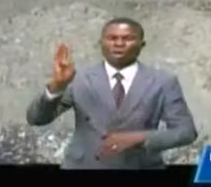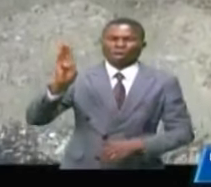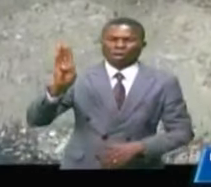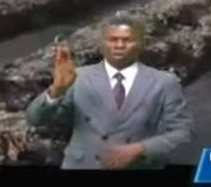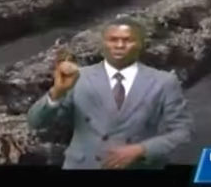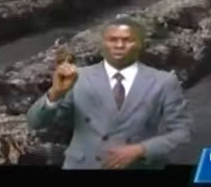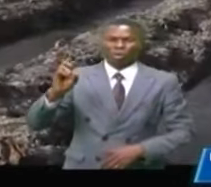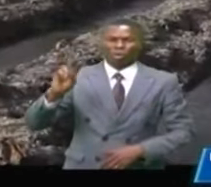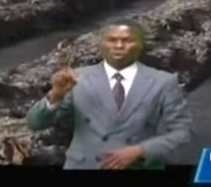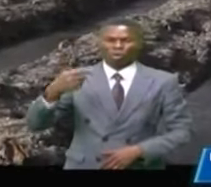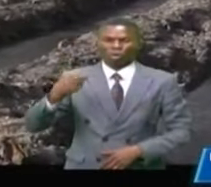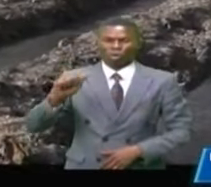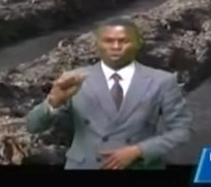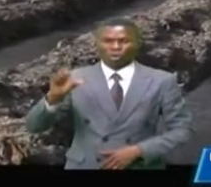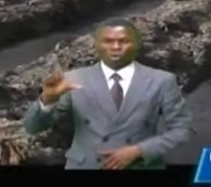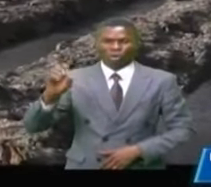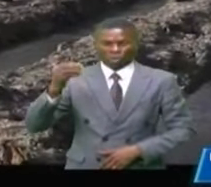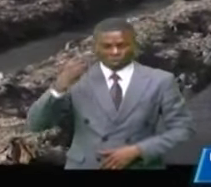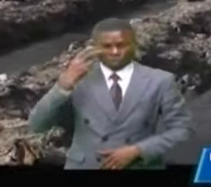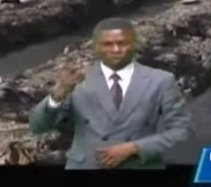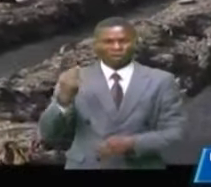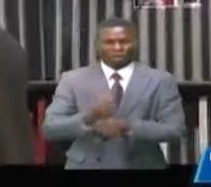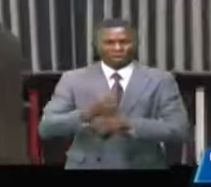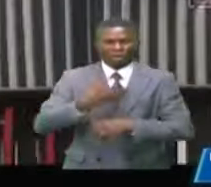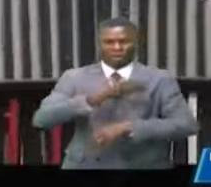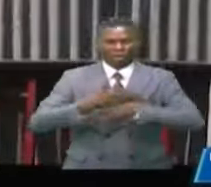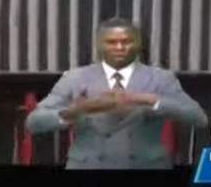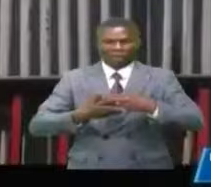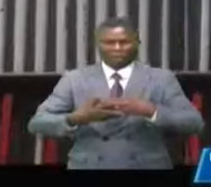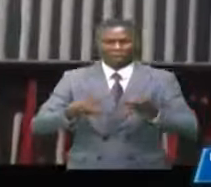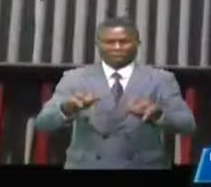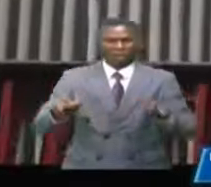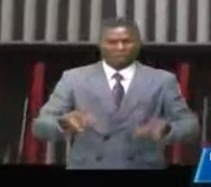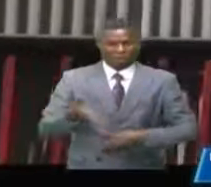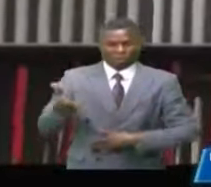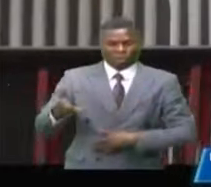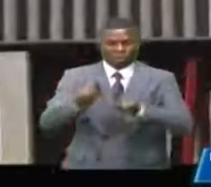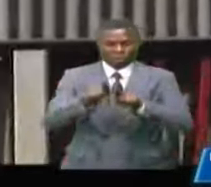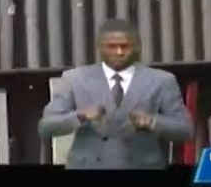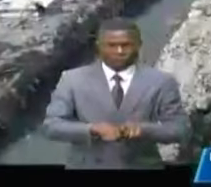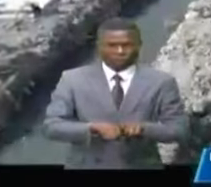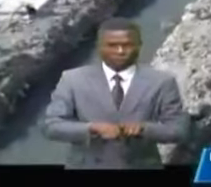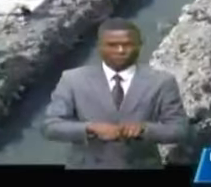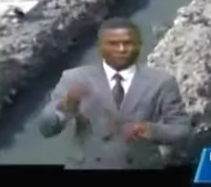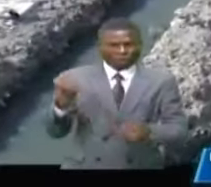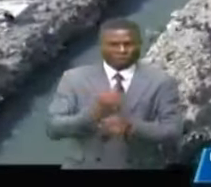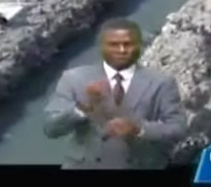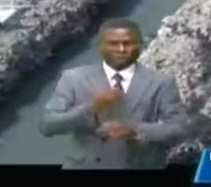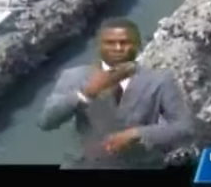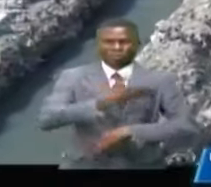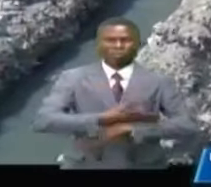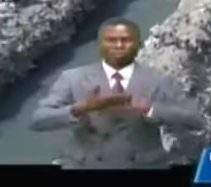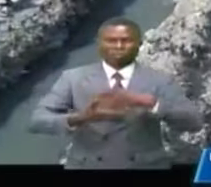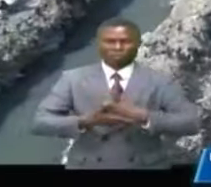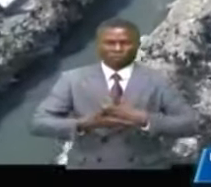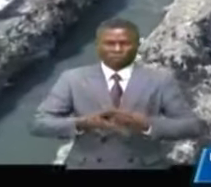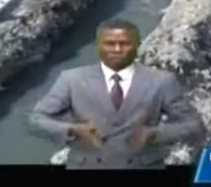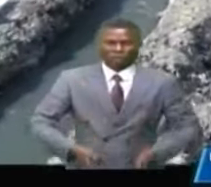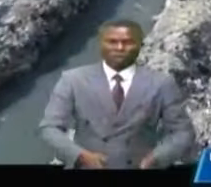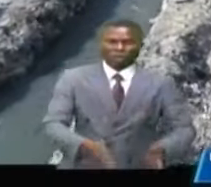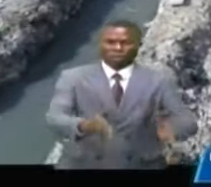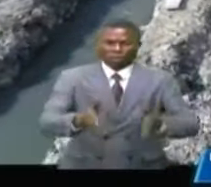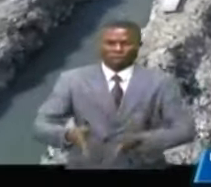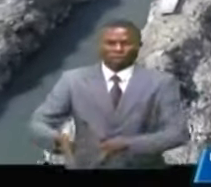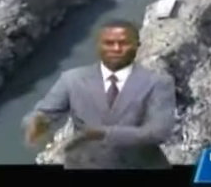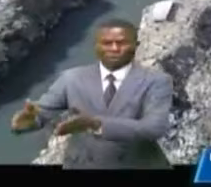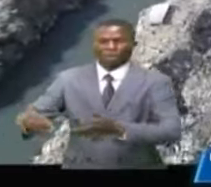s'est imprégné de l'évolution des travaux d'aménagement du parc Ngobila ainsi que les travaux de construction des canaux et de